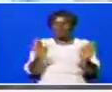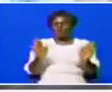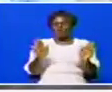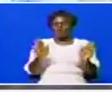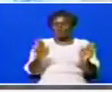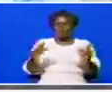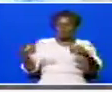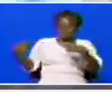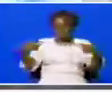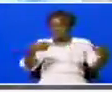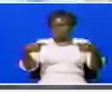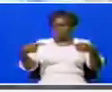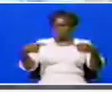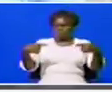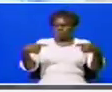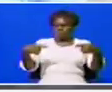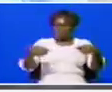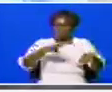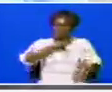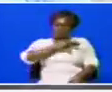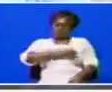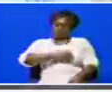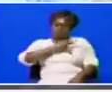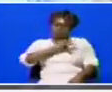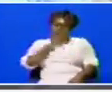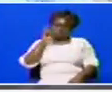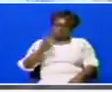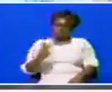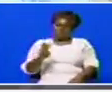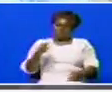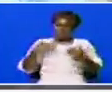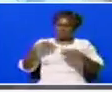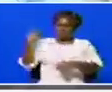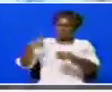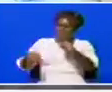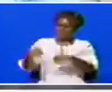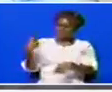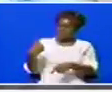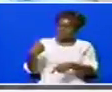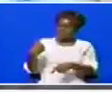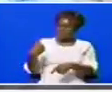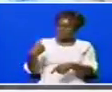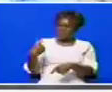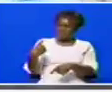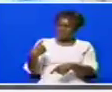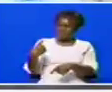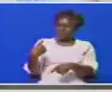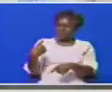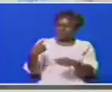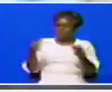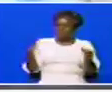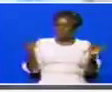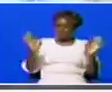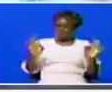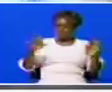zozote katika kaunti hii ya Mombasa. Ni subra tu kuona kwamba je wale ambao pengine wameshinda wapo ama ni rasmi